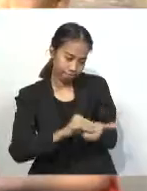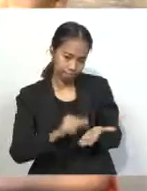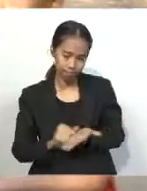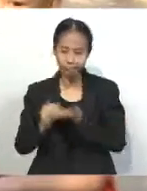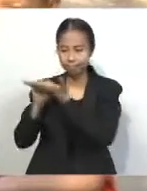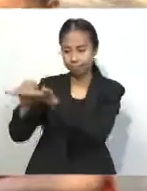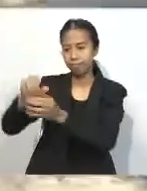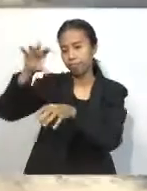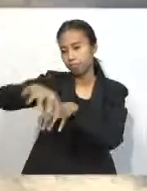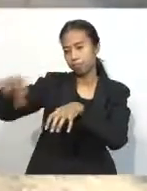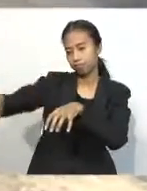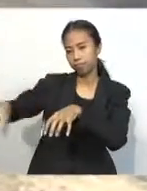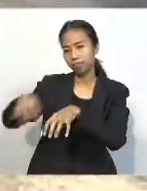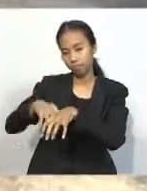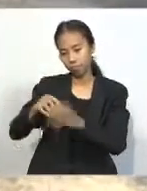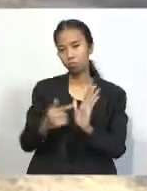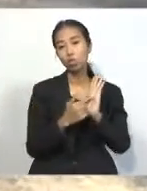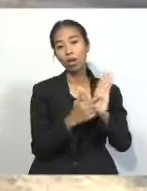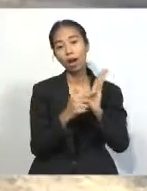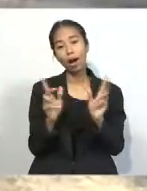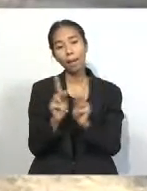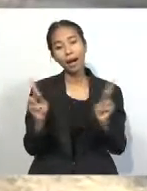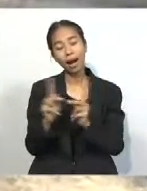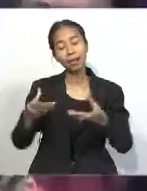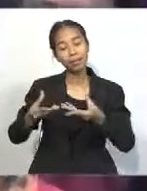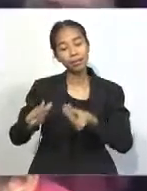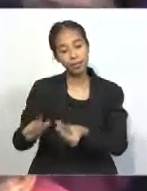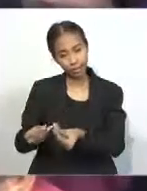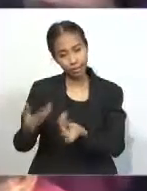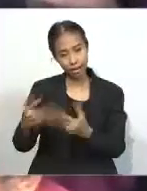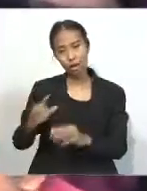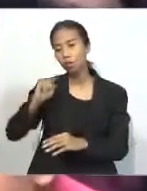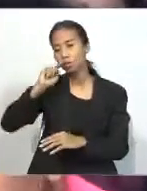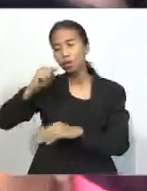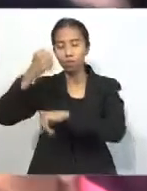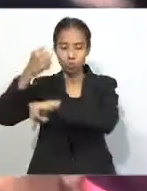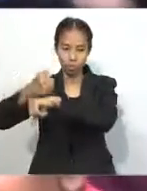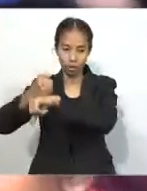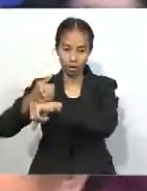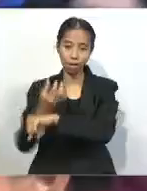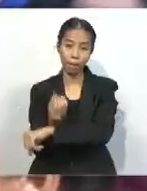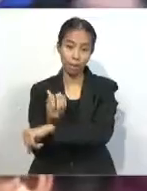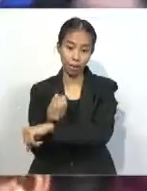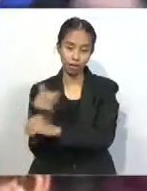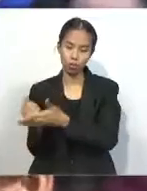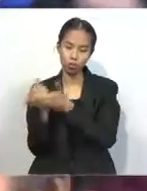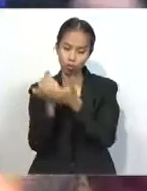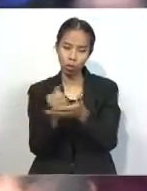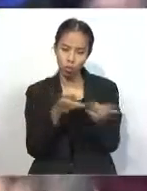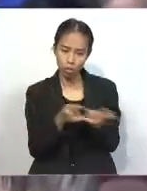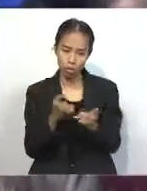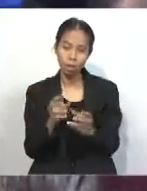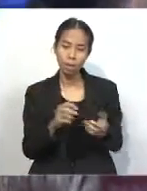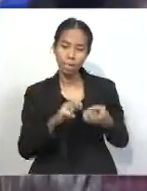น่วยงานที่เกี่ยวข้องอย่างเช่นคณะกรรมการที่ดินแห่งชาติและจะมอบให้ผู้ราชการจังหวัดกำแพงเพชรหาแนวทางแก้ไขปัญหาร่ว